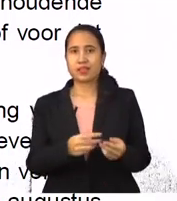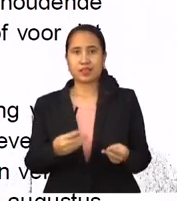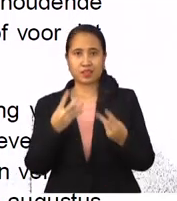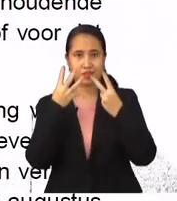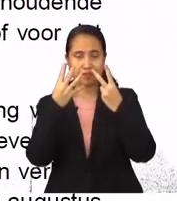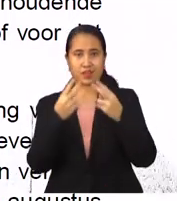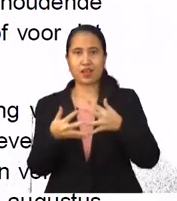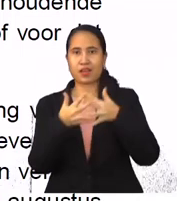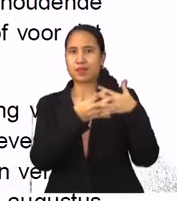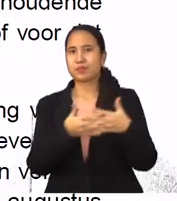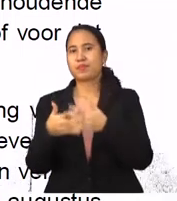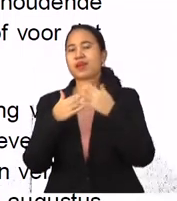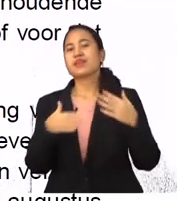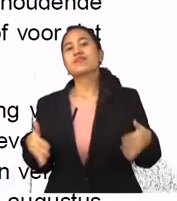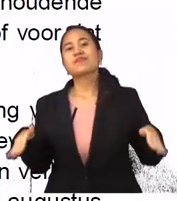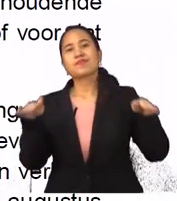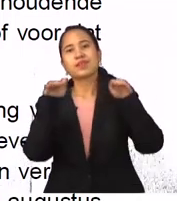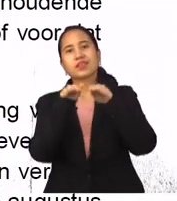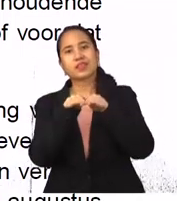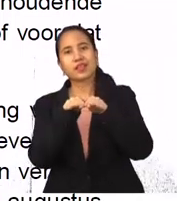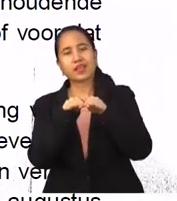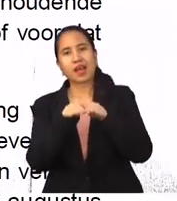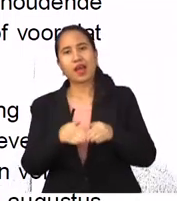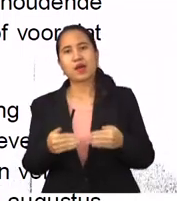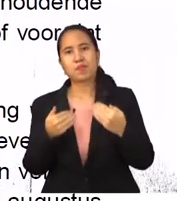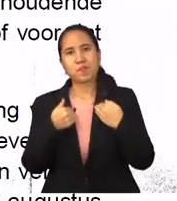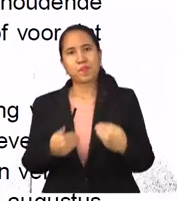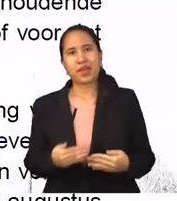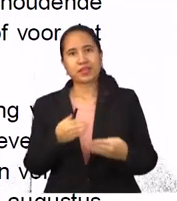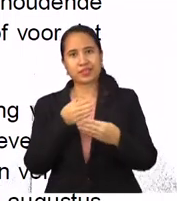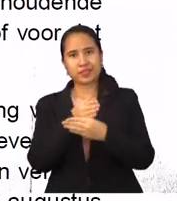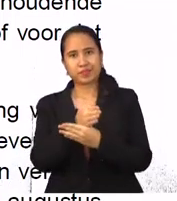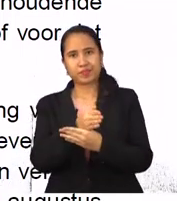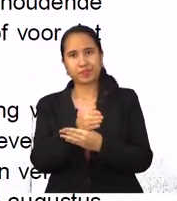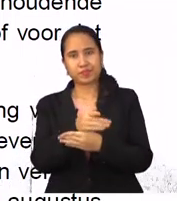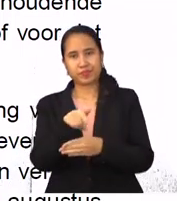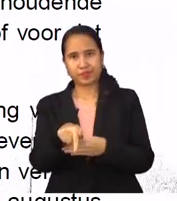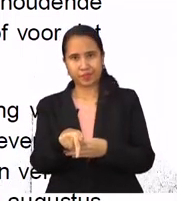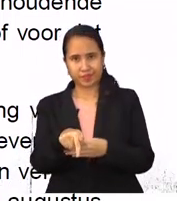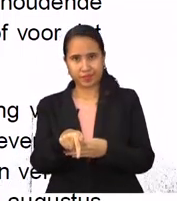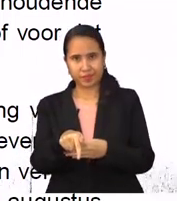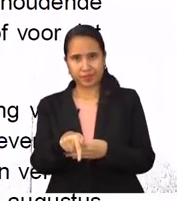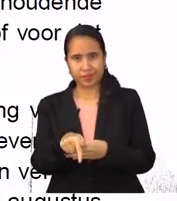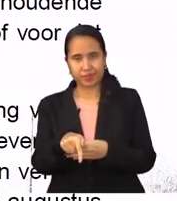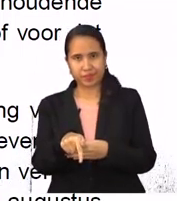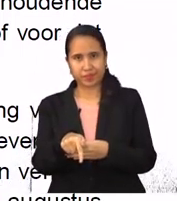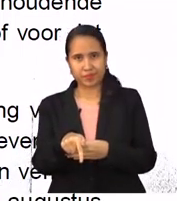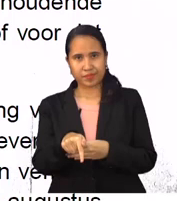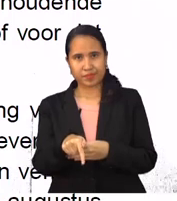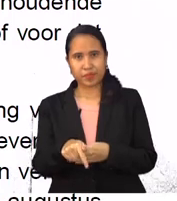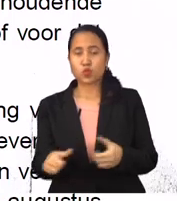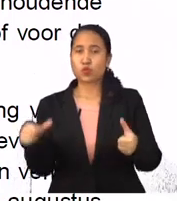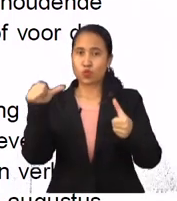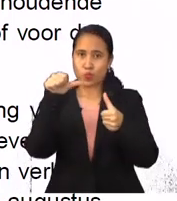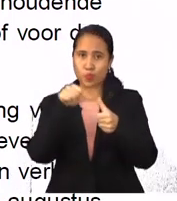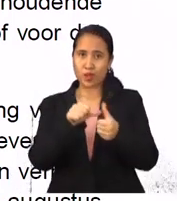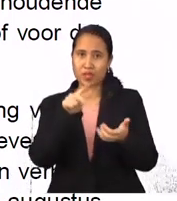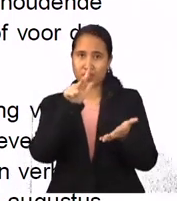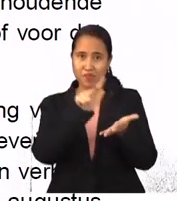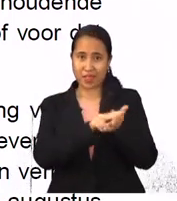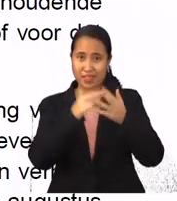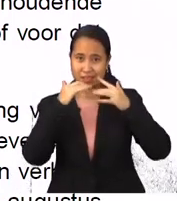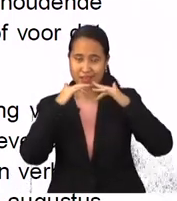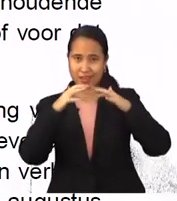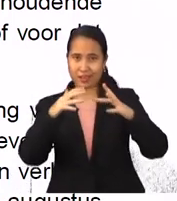het Amerikaanse verdrag in zaken de rechten van de mens, is dan ook de norm gelegen ten aanzien van de toepassing van wettelijke